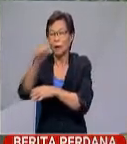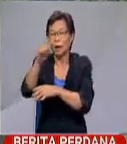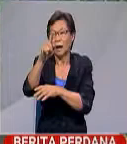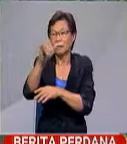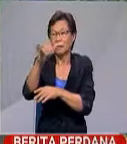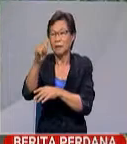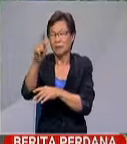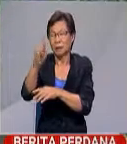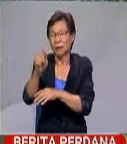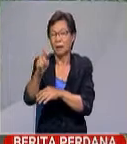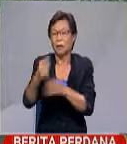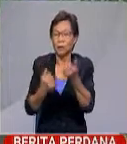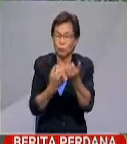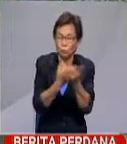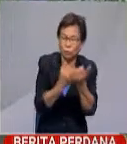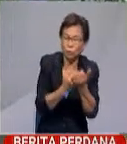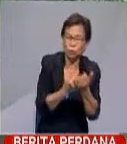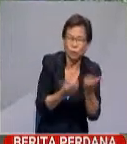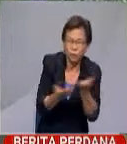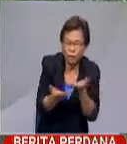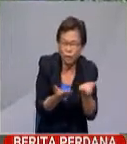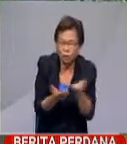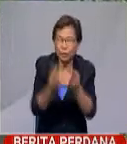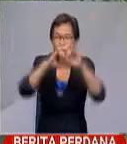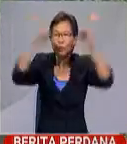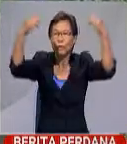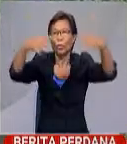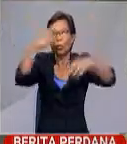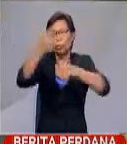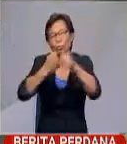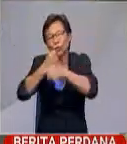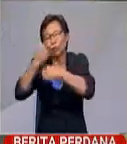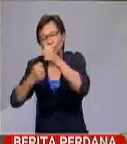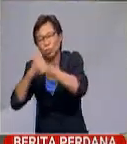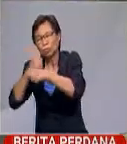penyelenggaraan stadium tersebut untuk beberapa tahun.